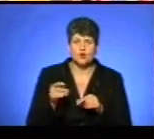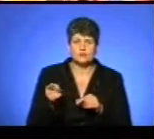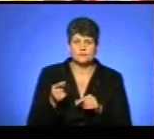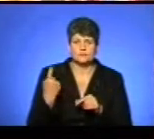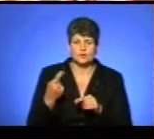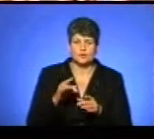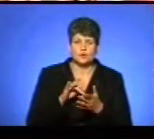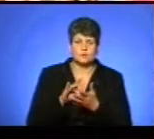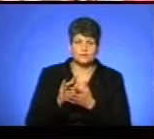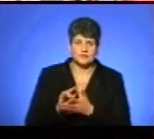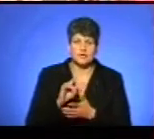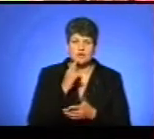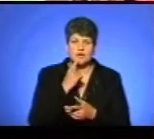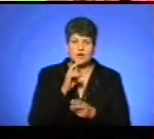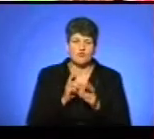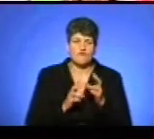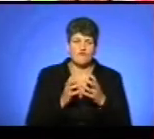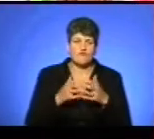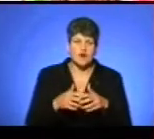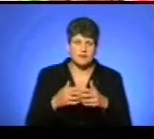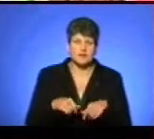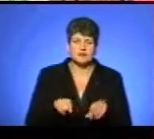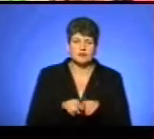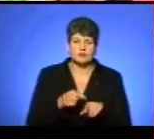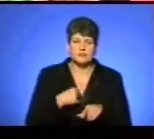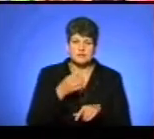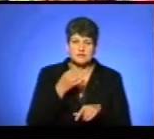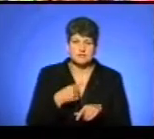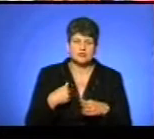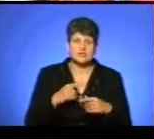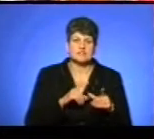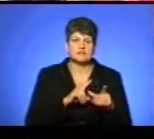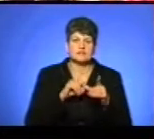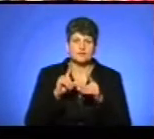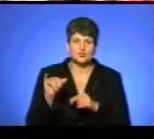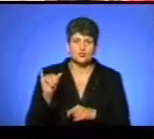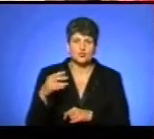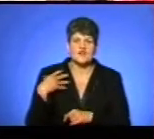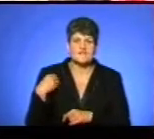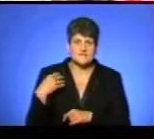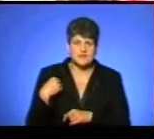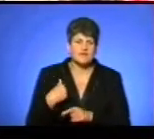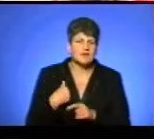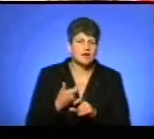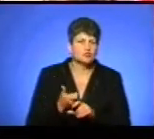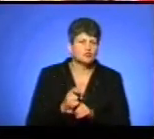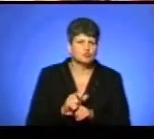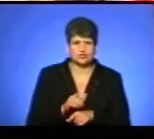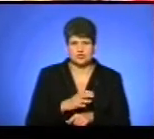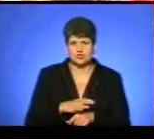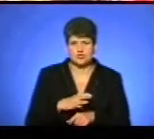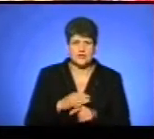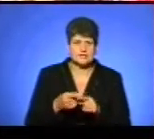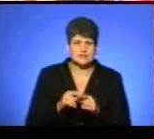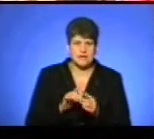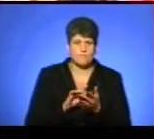на цукерну фабрику, а також нас сказали, що нас відвезуть у Львів. Я дуже чекаю цієї